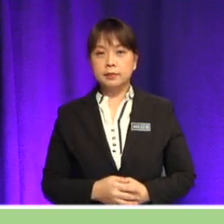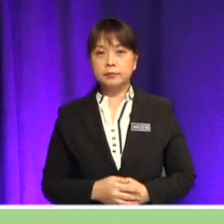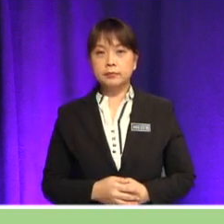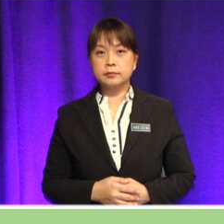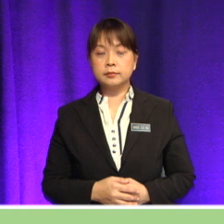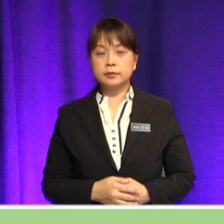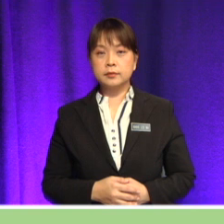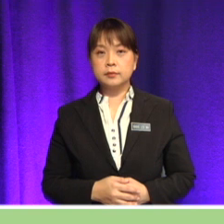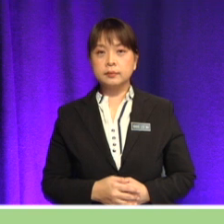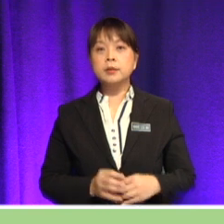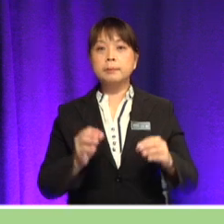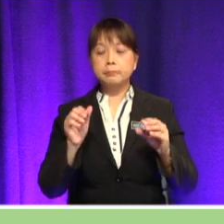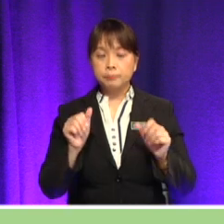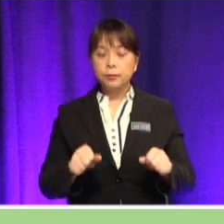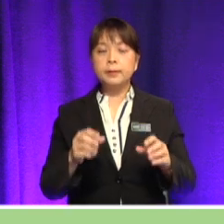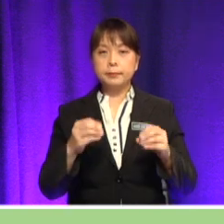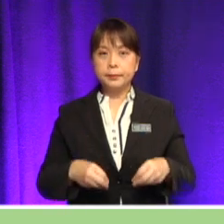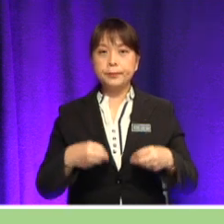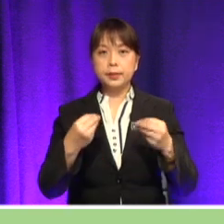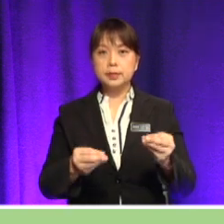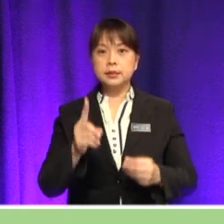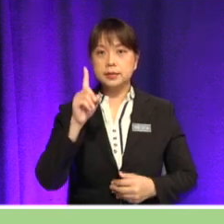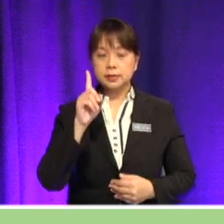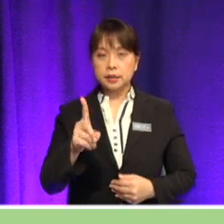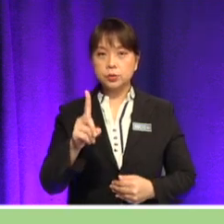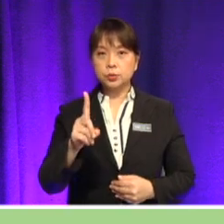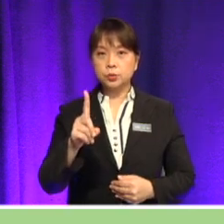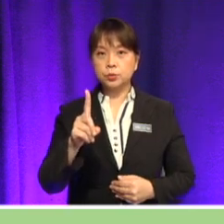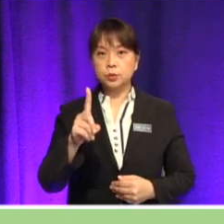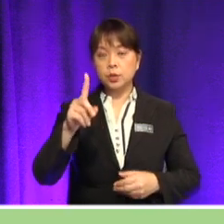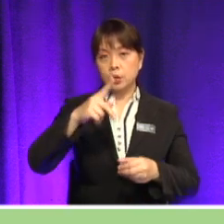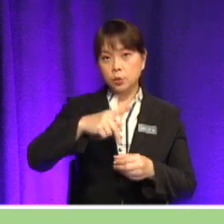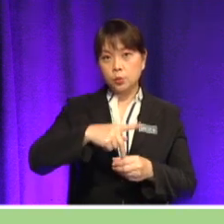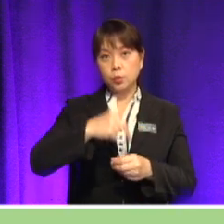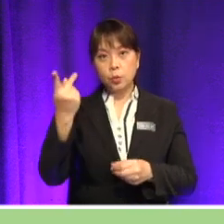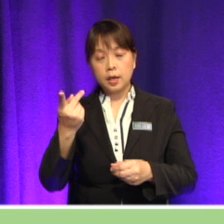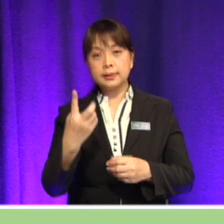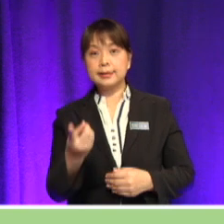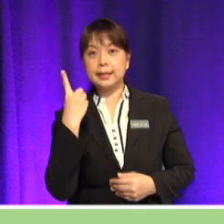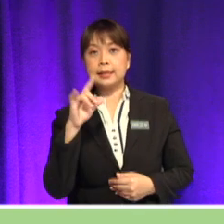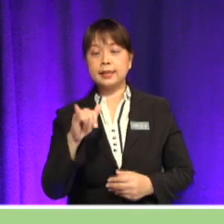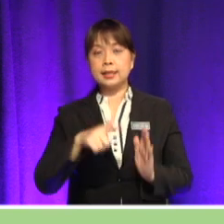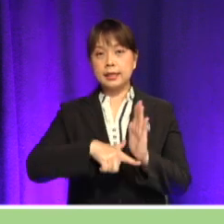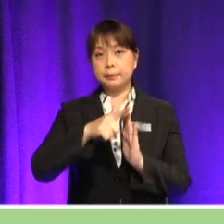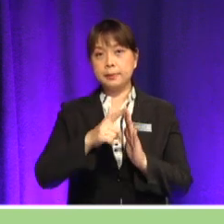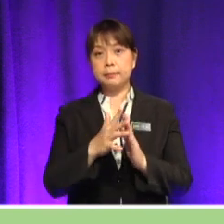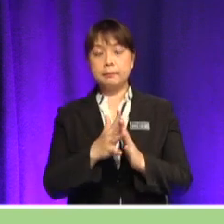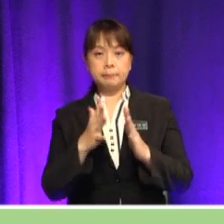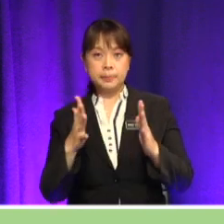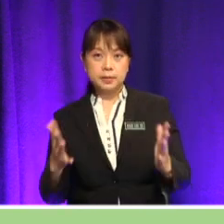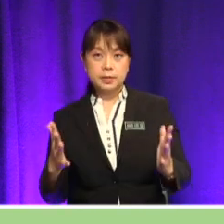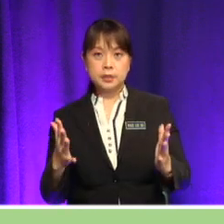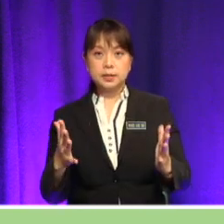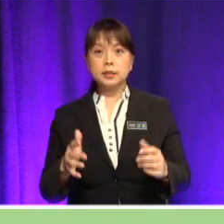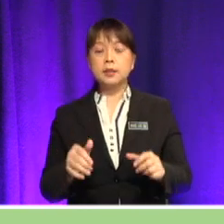satu daya output yang lebih besar kemudian dia memilih daya yang besar pada umumnya besar berarti dia mampu